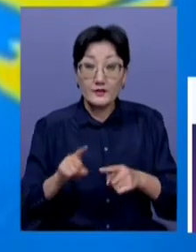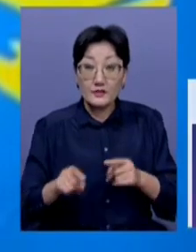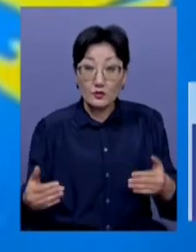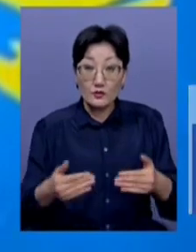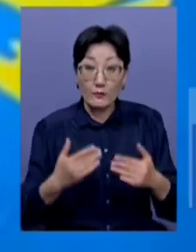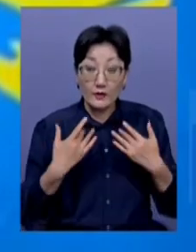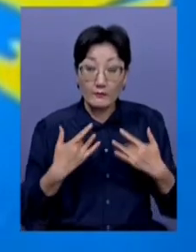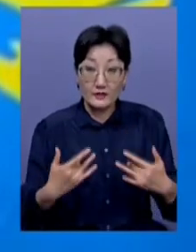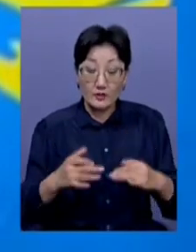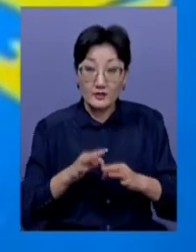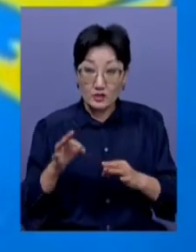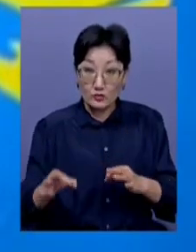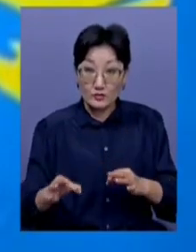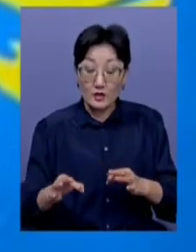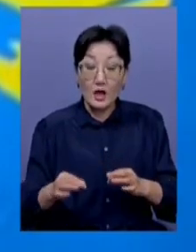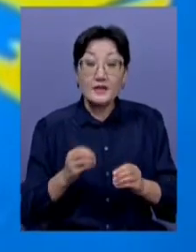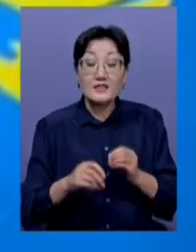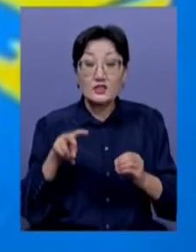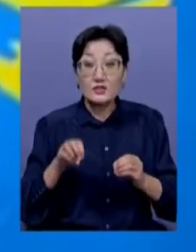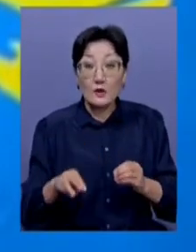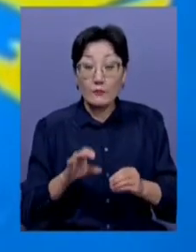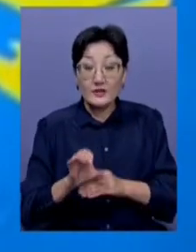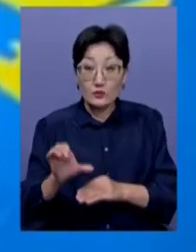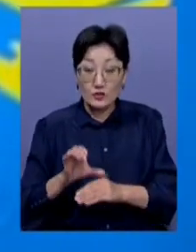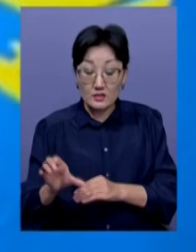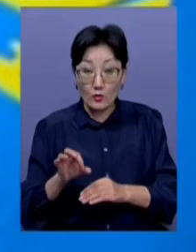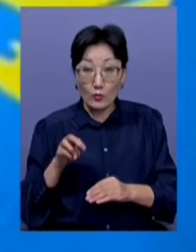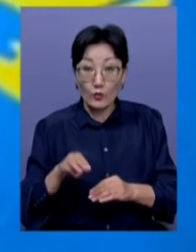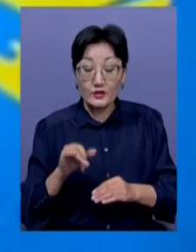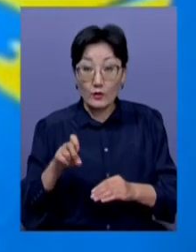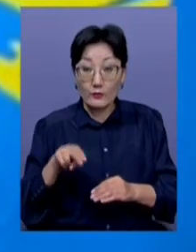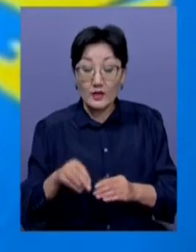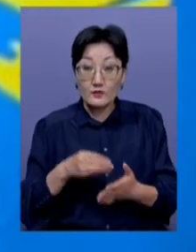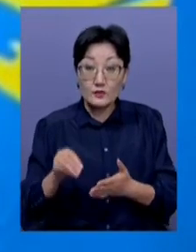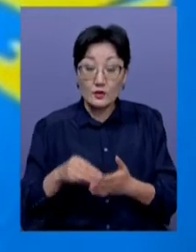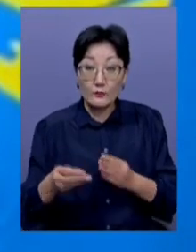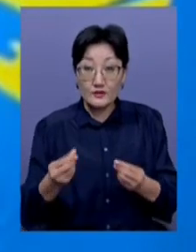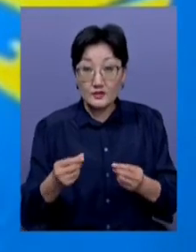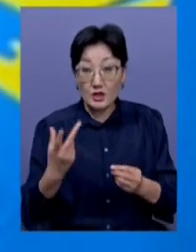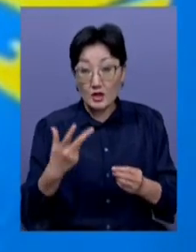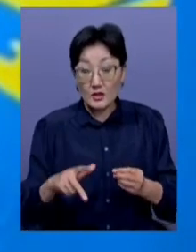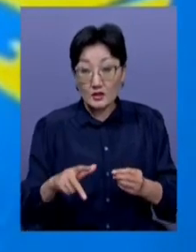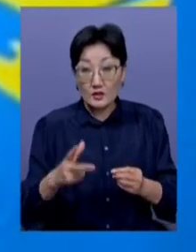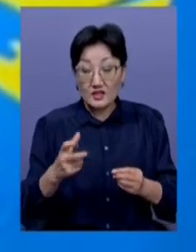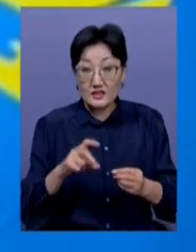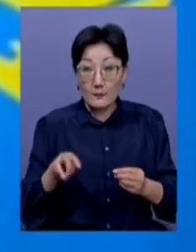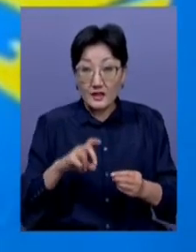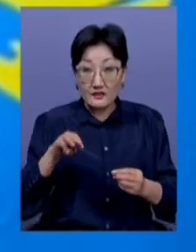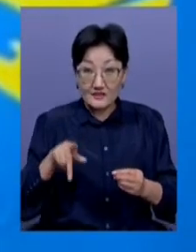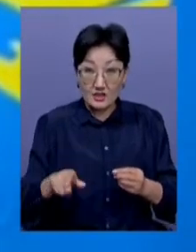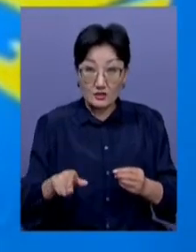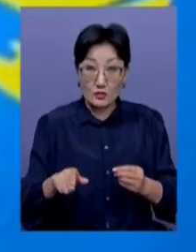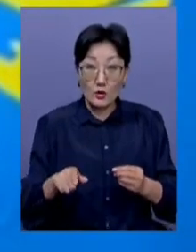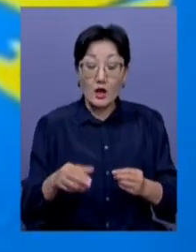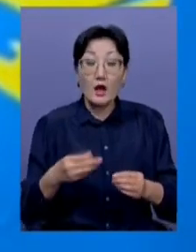закрывать потребности регионов. За 10 лет продукция ОТП закуплена на сумму порядка 300 миллиардов тенге,